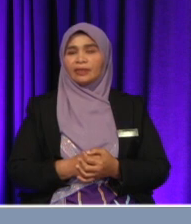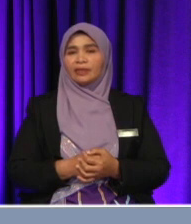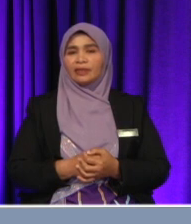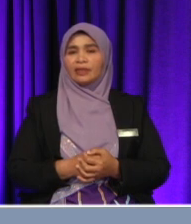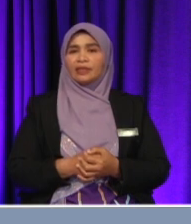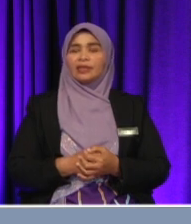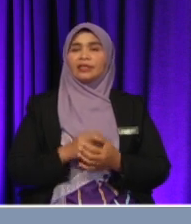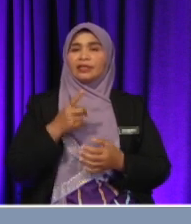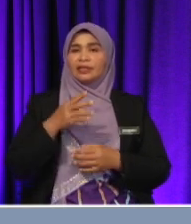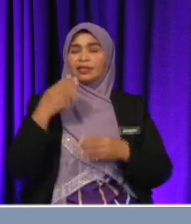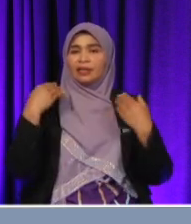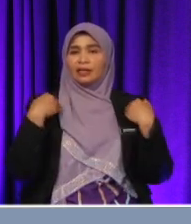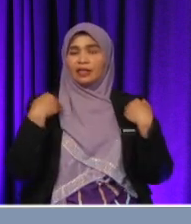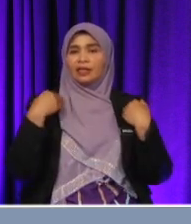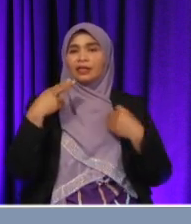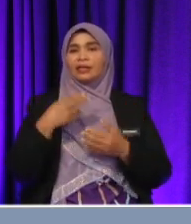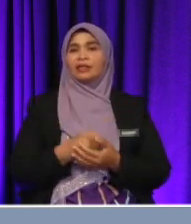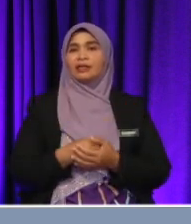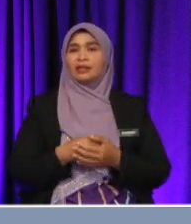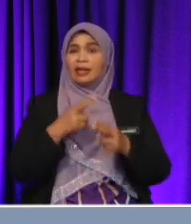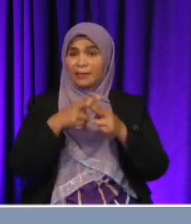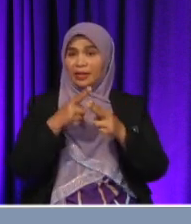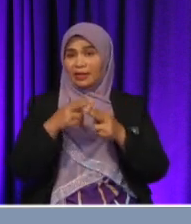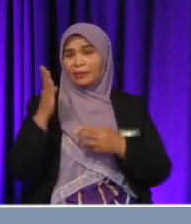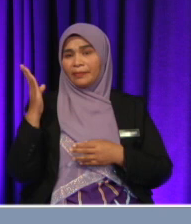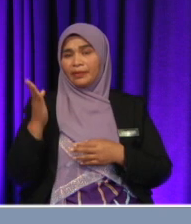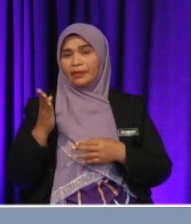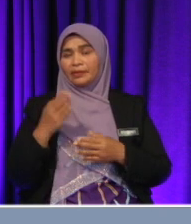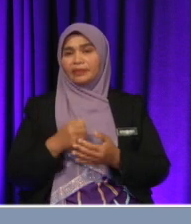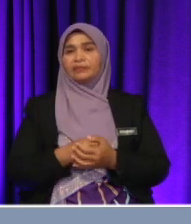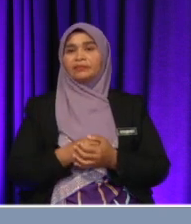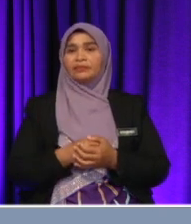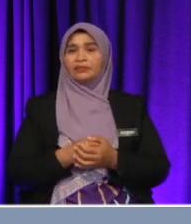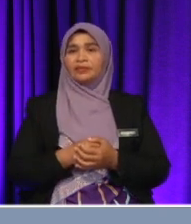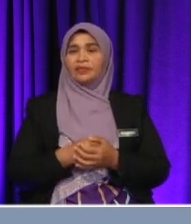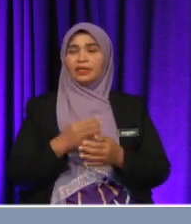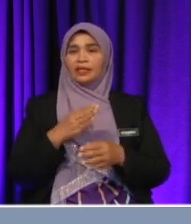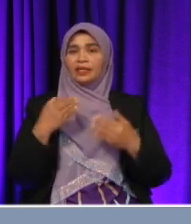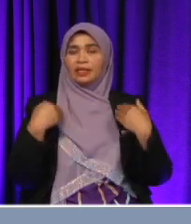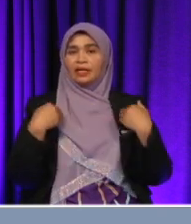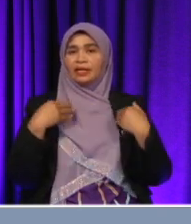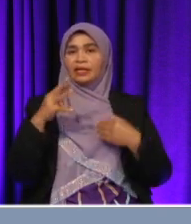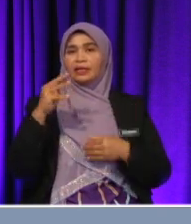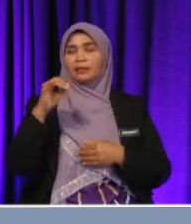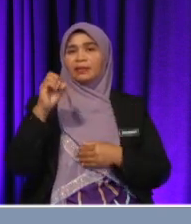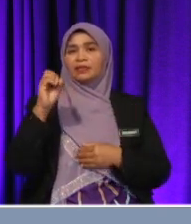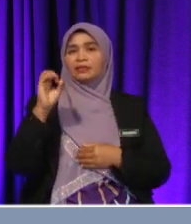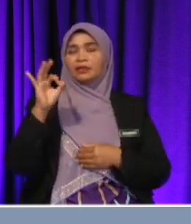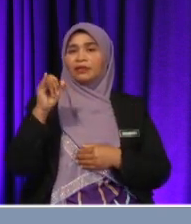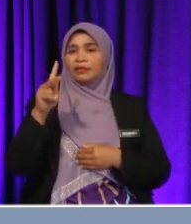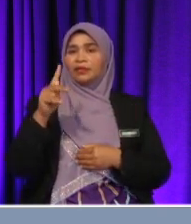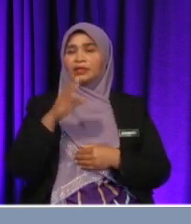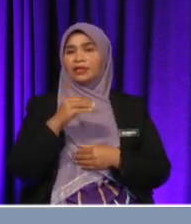Oke kita ada hanofic kita ada hidrofit kita ada mesofik kita ada